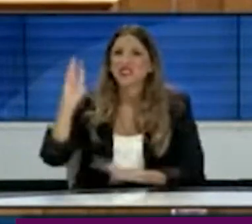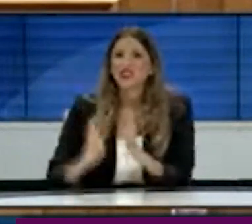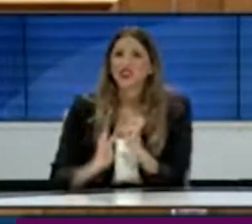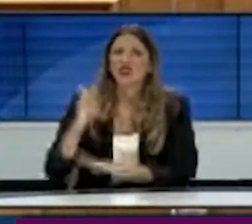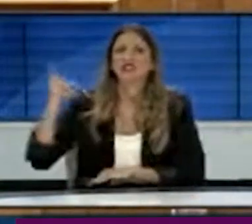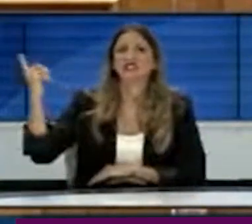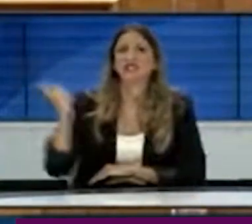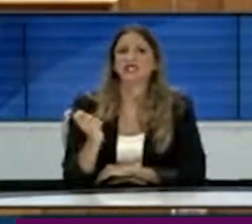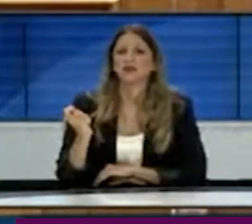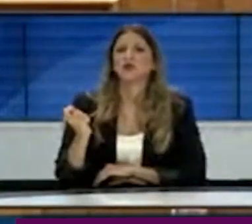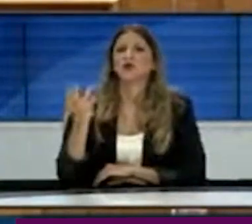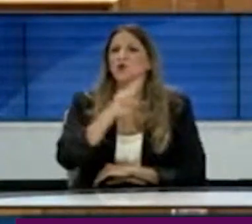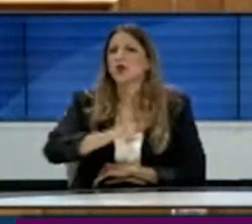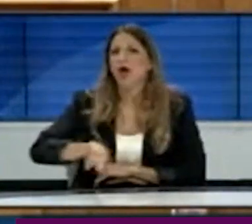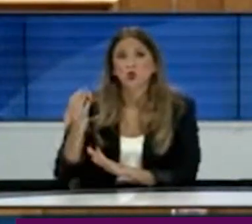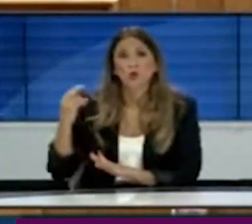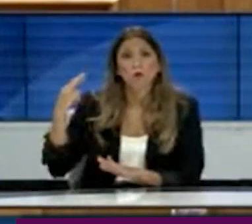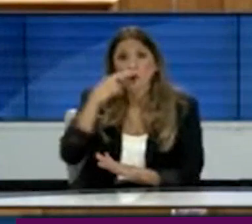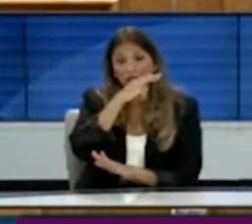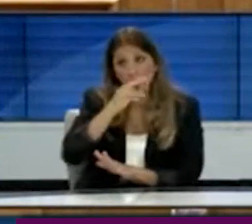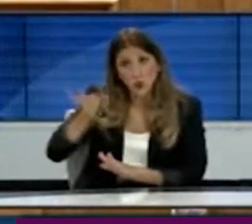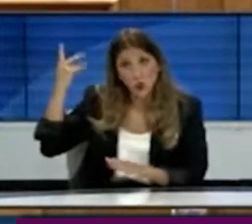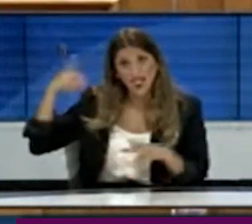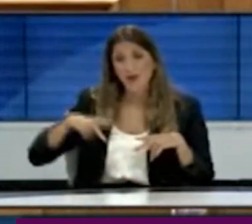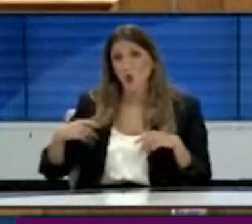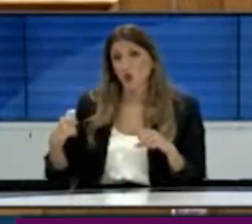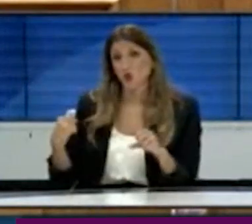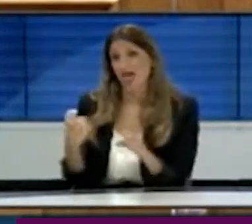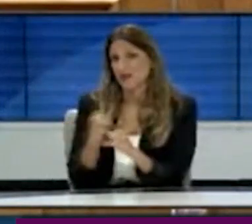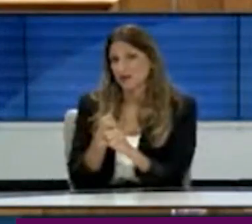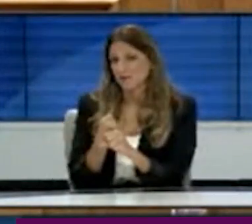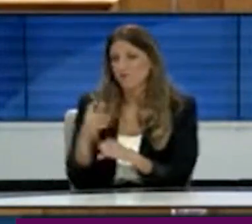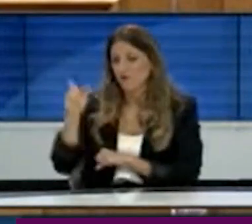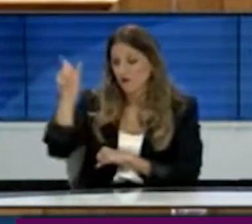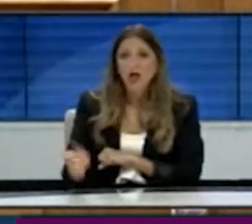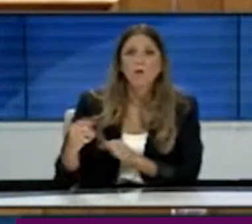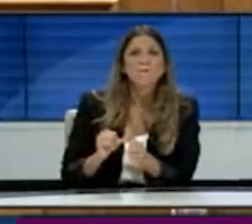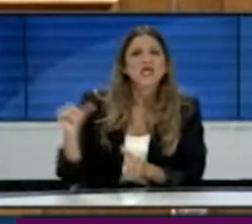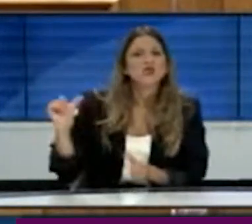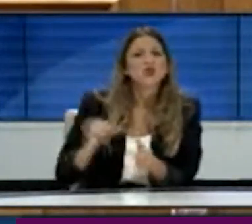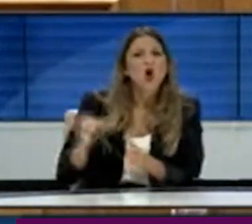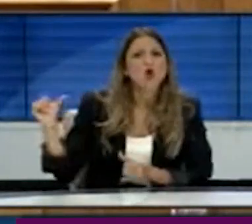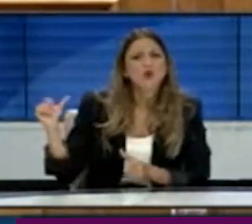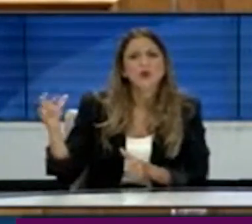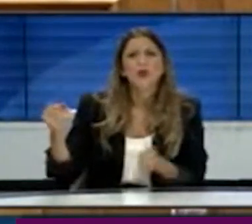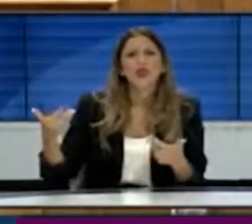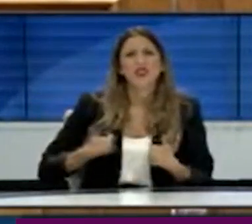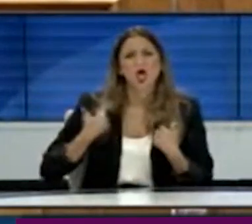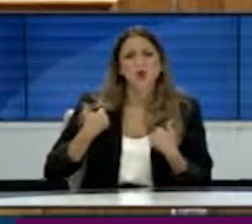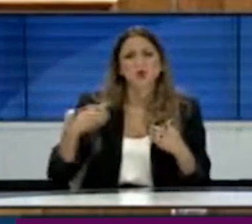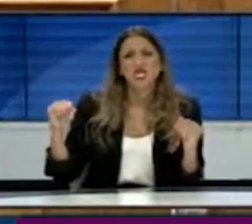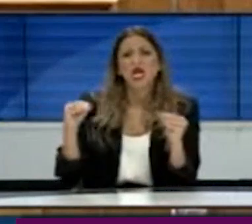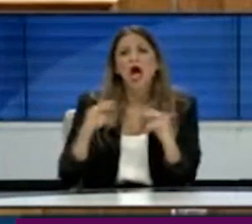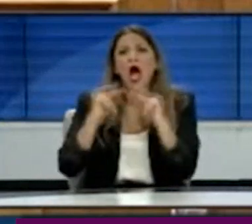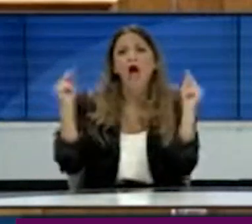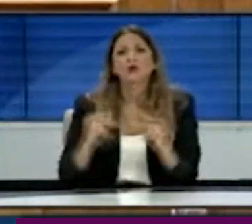14η σύνταξη, υπουργός δεν ήσασταν? Που επιβάλατε τον ντροπιαστικό υποκατώτατο μισθό για τους νέους, που εκτινάξατε στο 28%